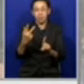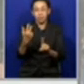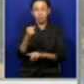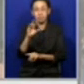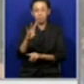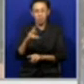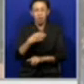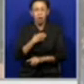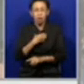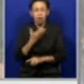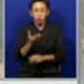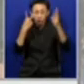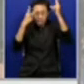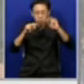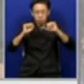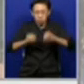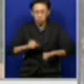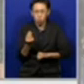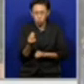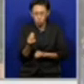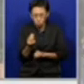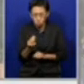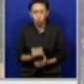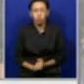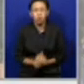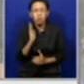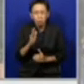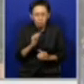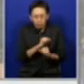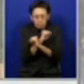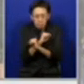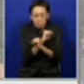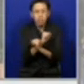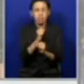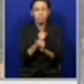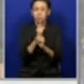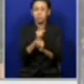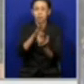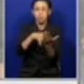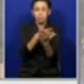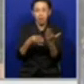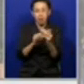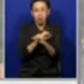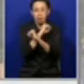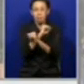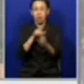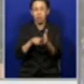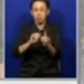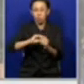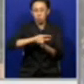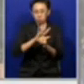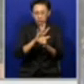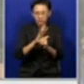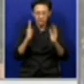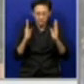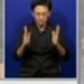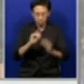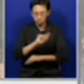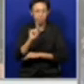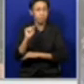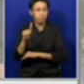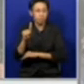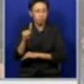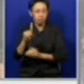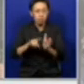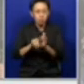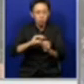กเร่งตัดสินใจยกระดับการควบคุมระบาดตามยุทธการสยบโควิด21วันต้องจบท